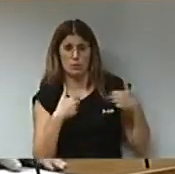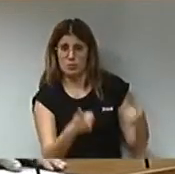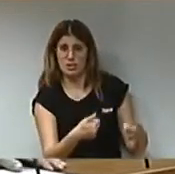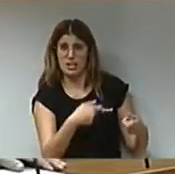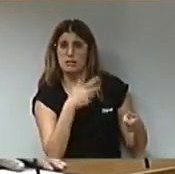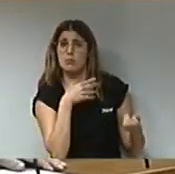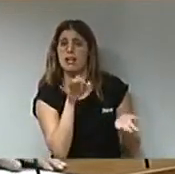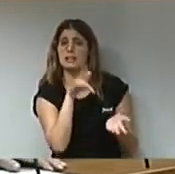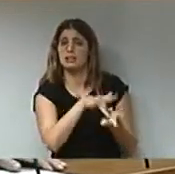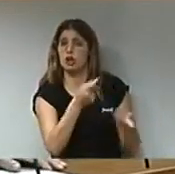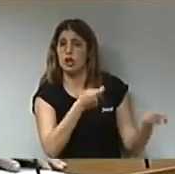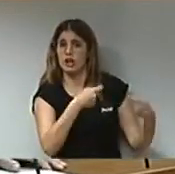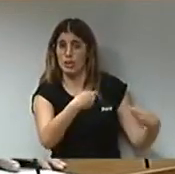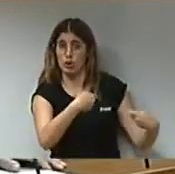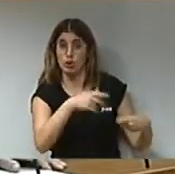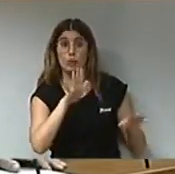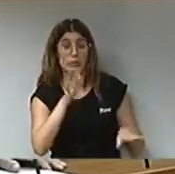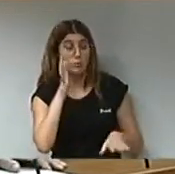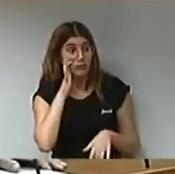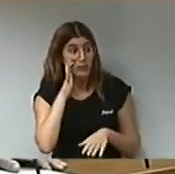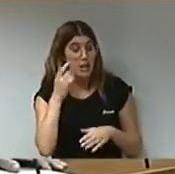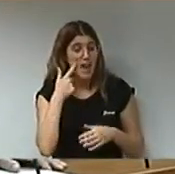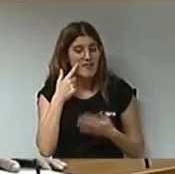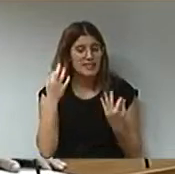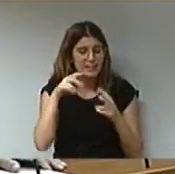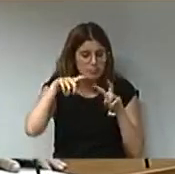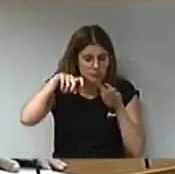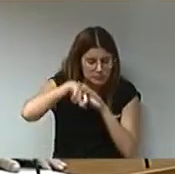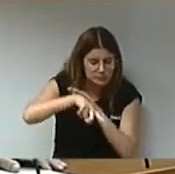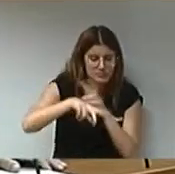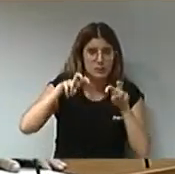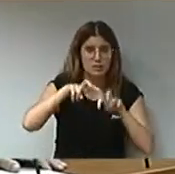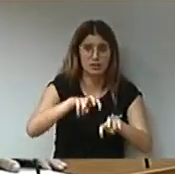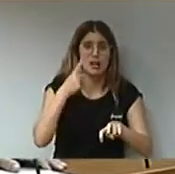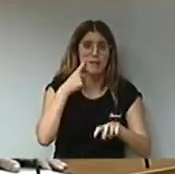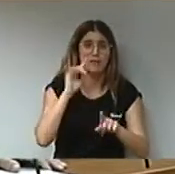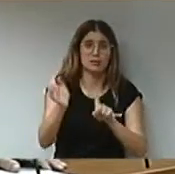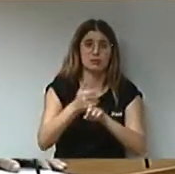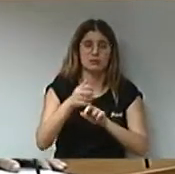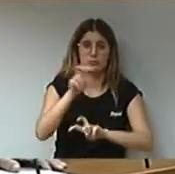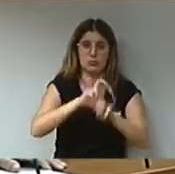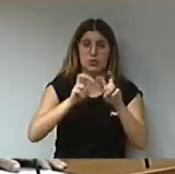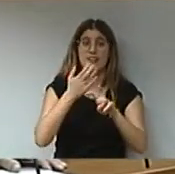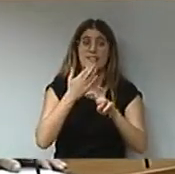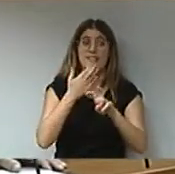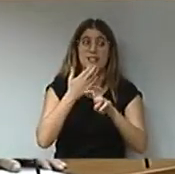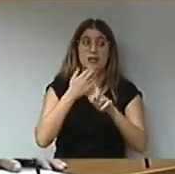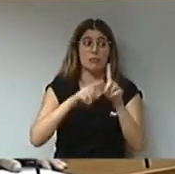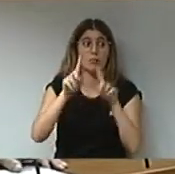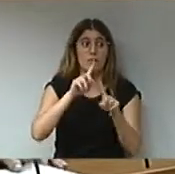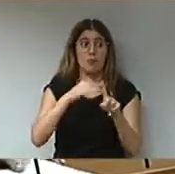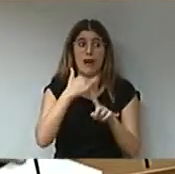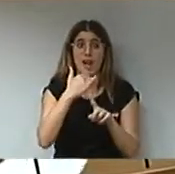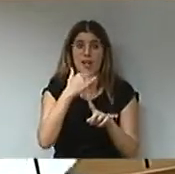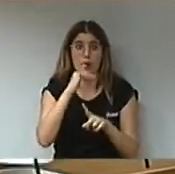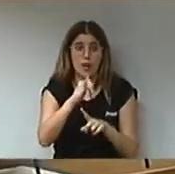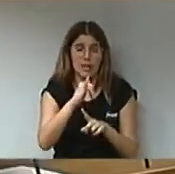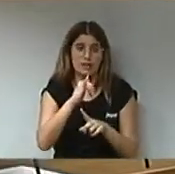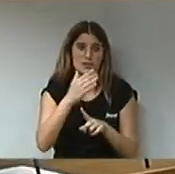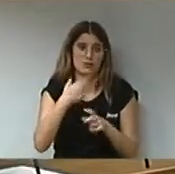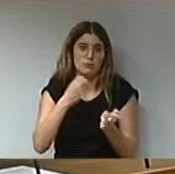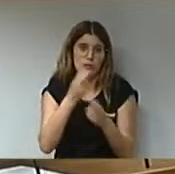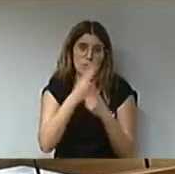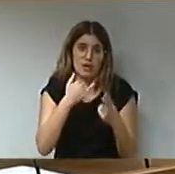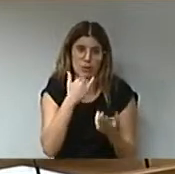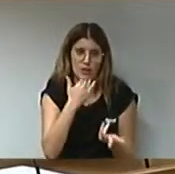instruments parlamentaris. El que hi ha que veure és exactament el que va passar i buscar solucions si hi ha hagut algun problema que, efectivament, algun problema de comunicació